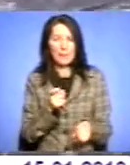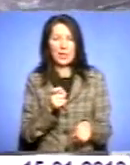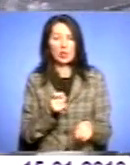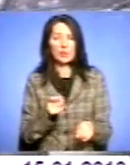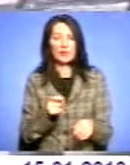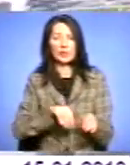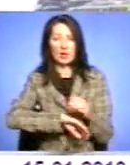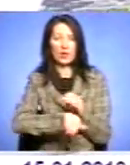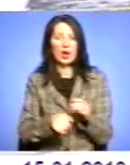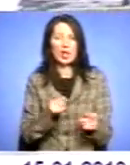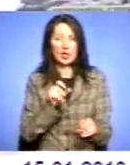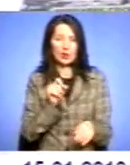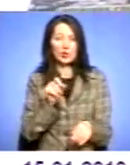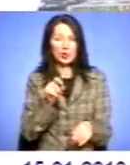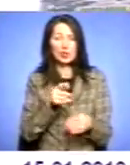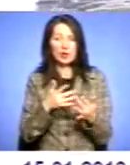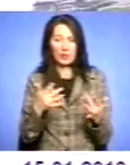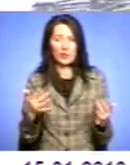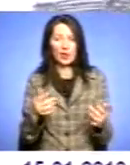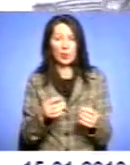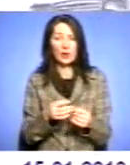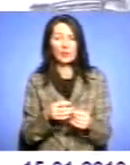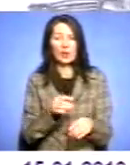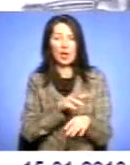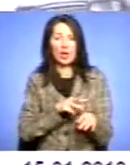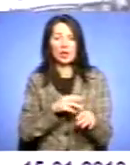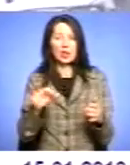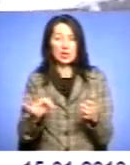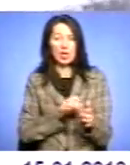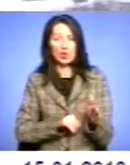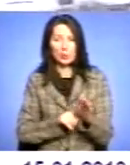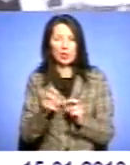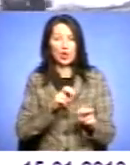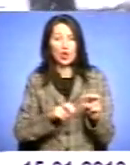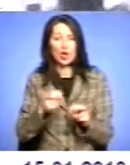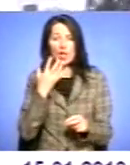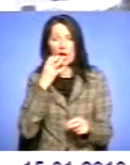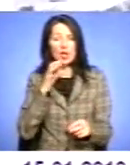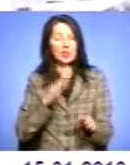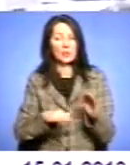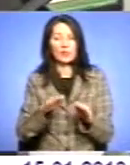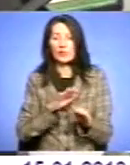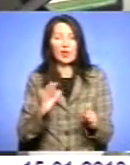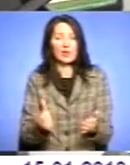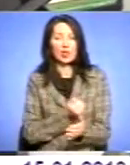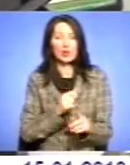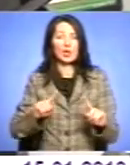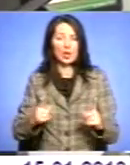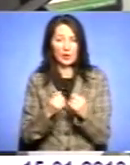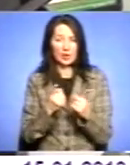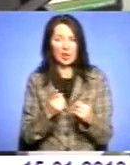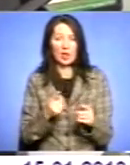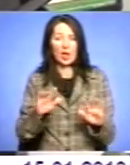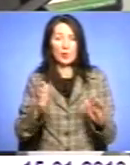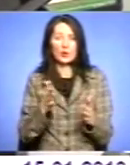виробами. Незважаючи на те, що правоохоронці одразу ввели оперативний план перехоплення, гарячими слідами зловмисників затримати не вдалося. Подія внесена до